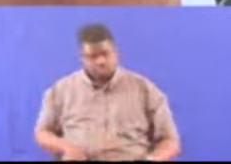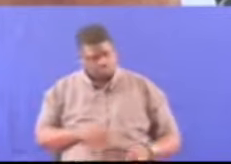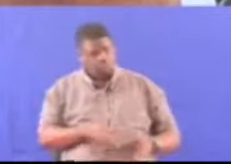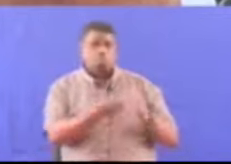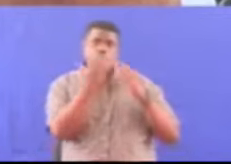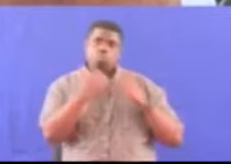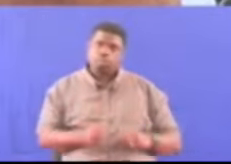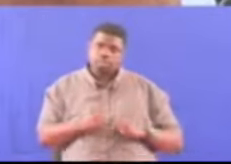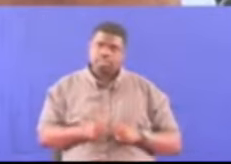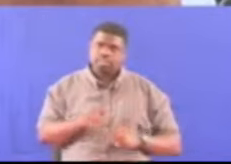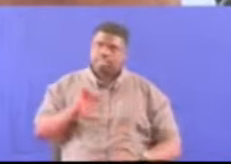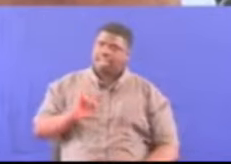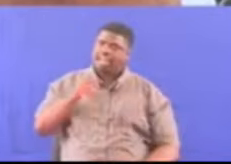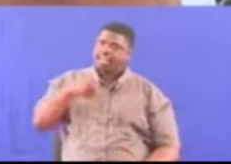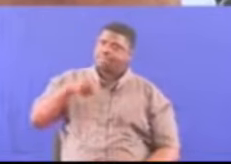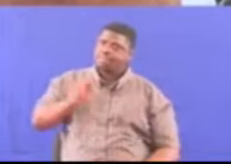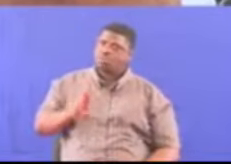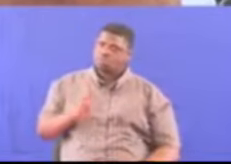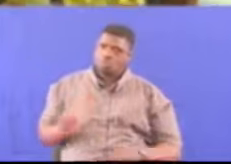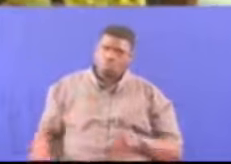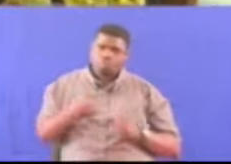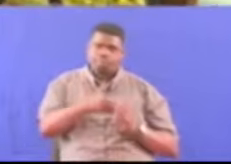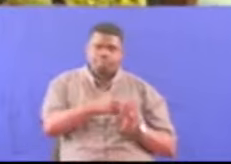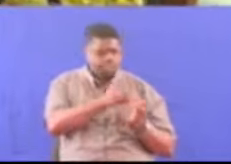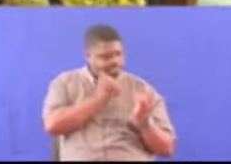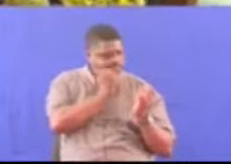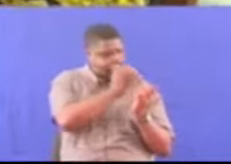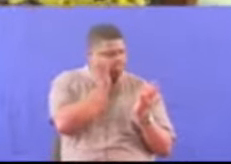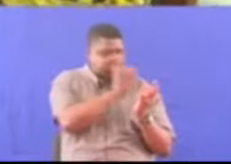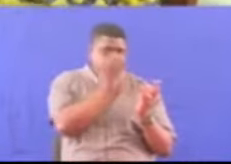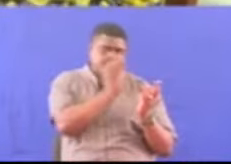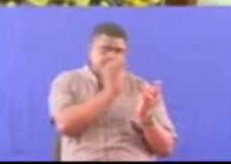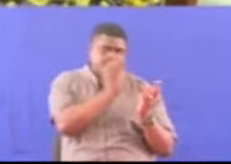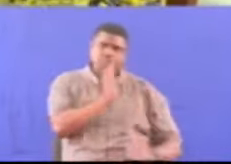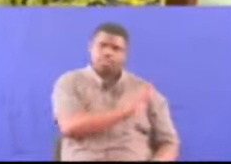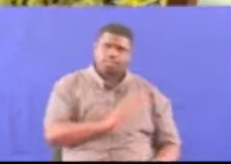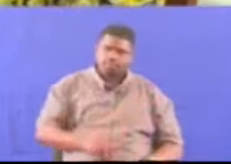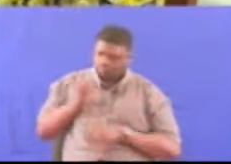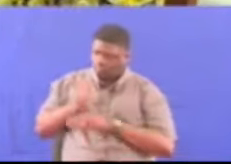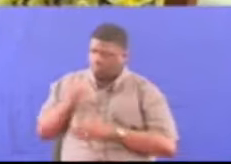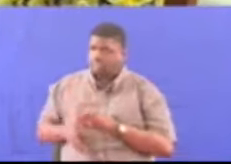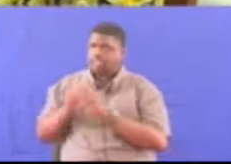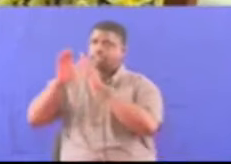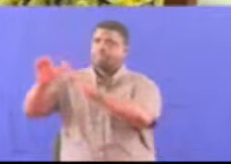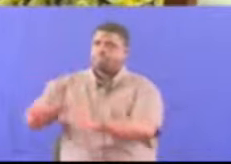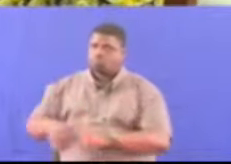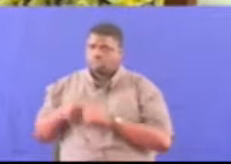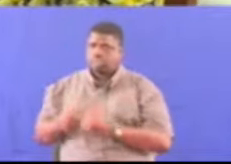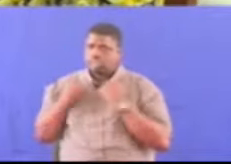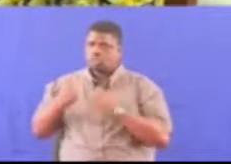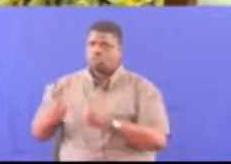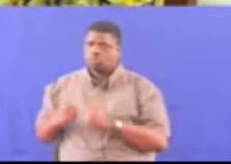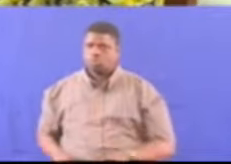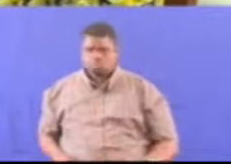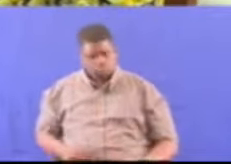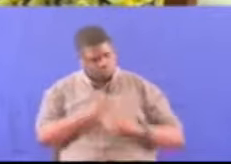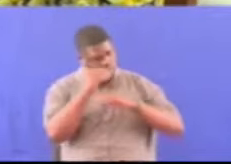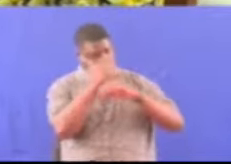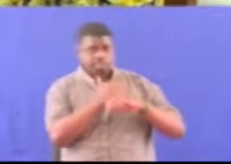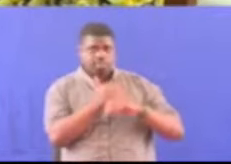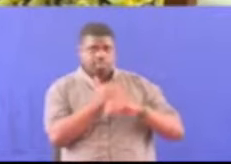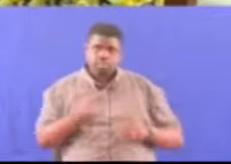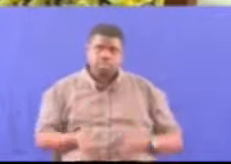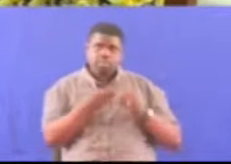kuiwezesha IPU kufikia malengo yake ya kujenga bunge imara, kuleta demokrasia na haki